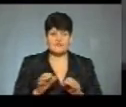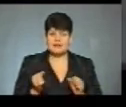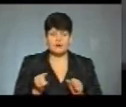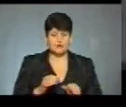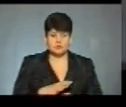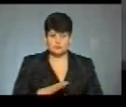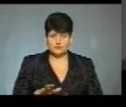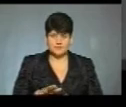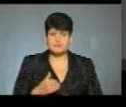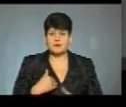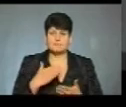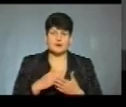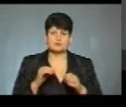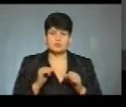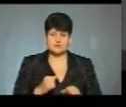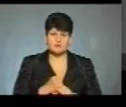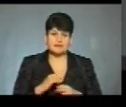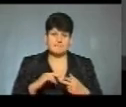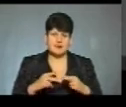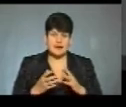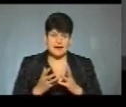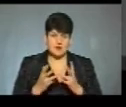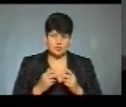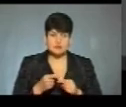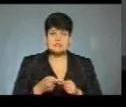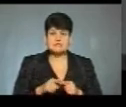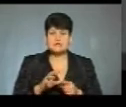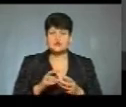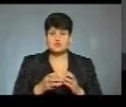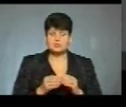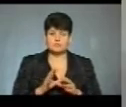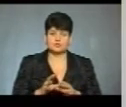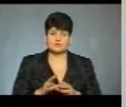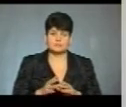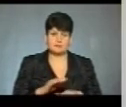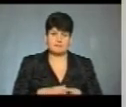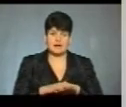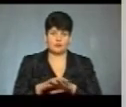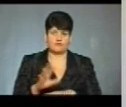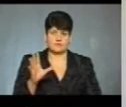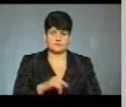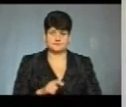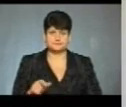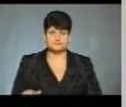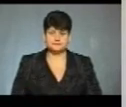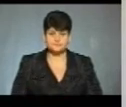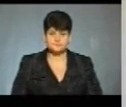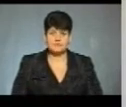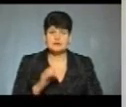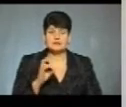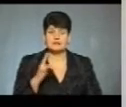як були, ми маємо можливість зробити перерахунок, і ці суми коштів будуть враховані всім споживачам. За словами Сергія